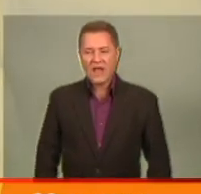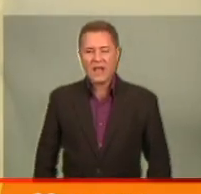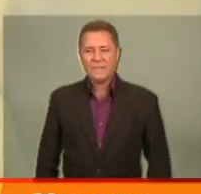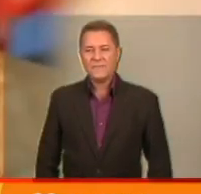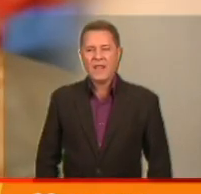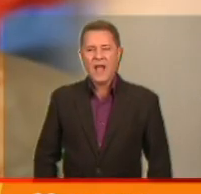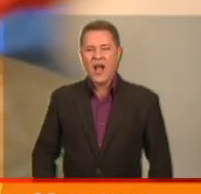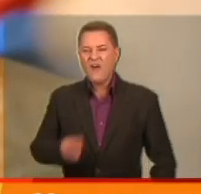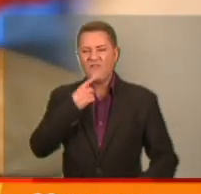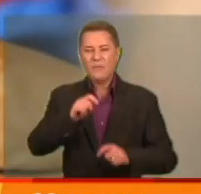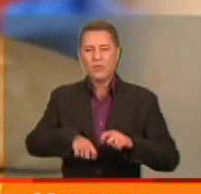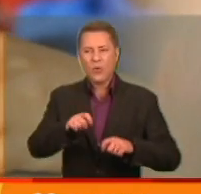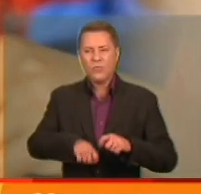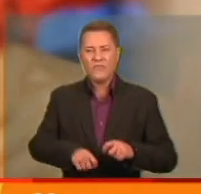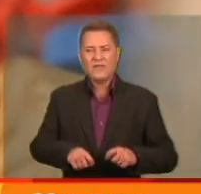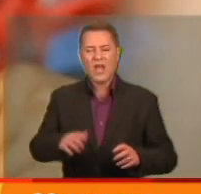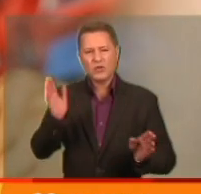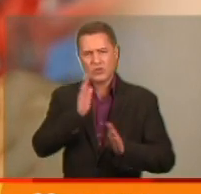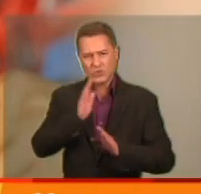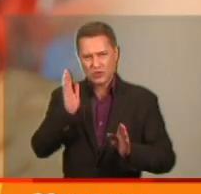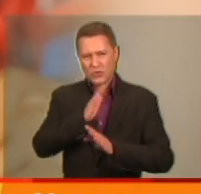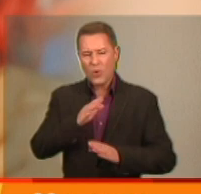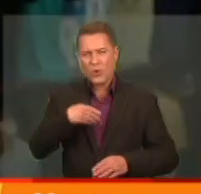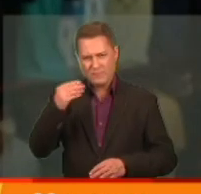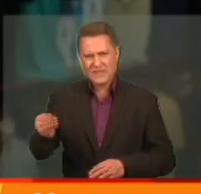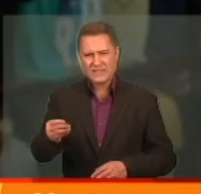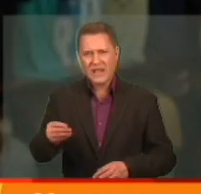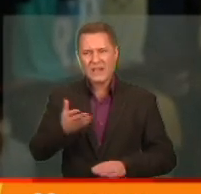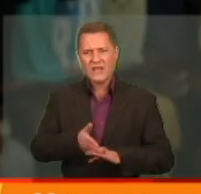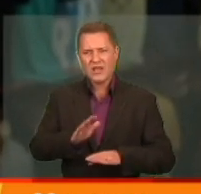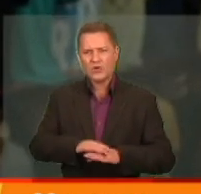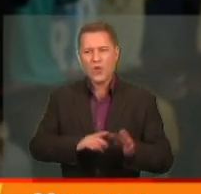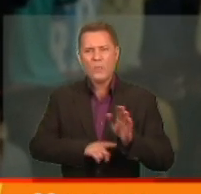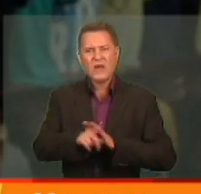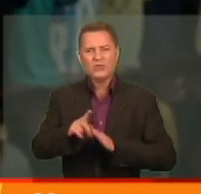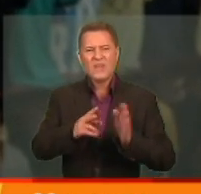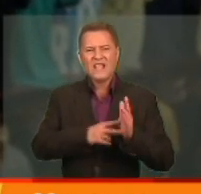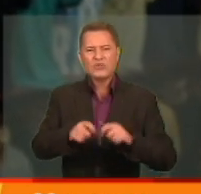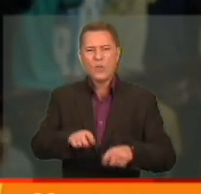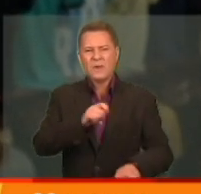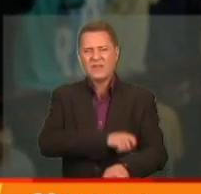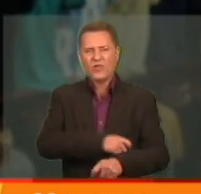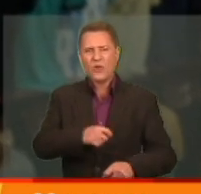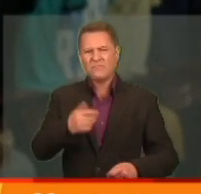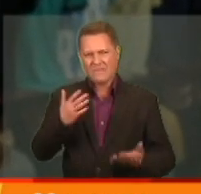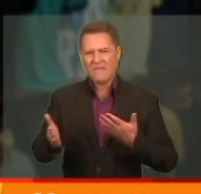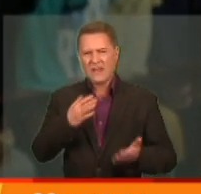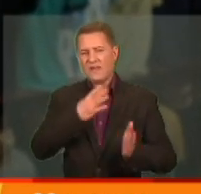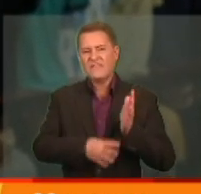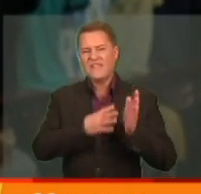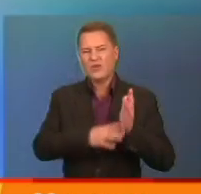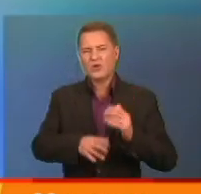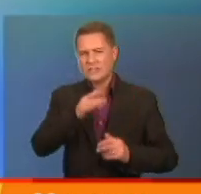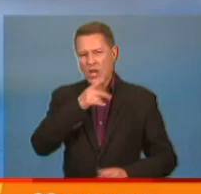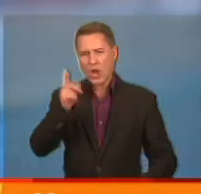дуже таку її долю предоставила тяжело. Починала вона на 7-му кілометрі, напевно, ще з 90-х